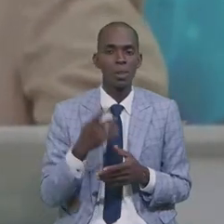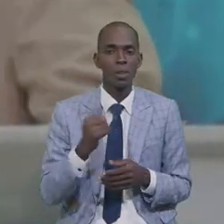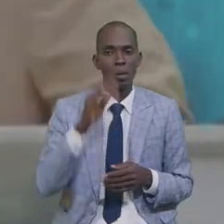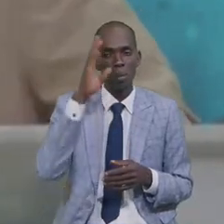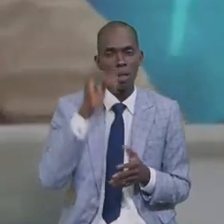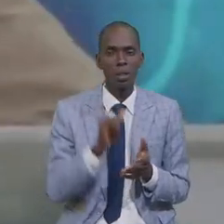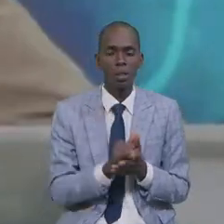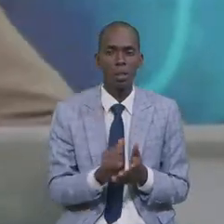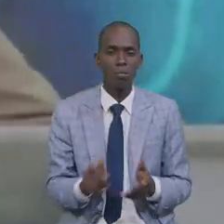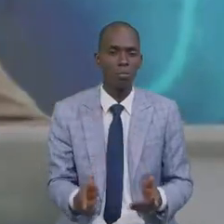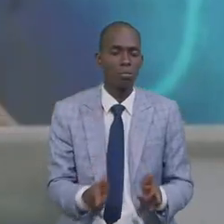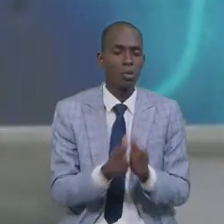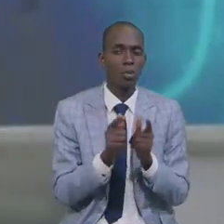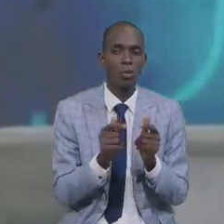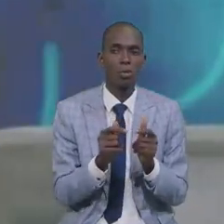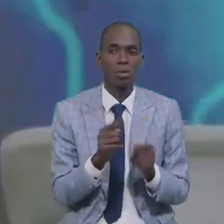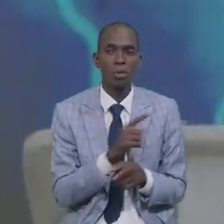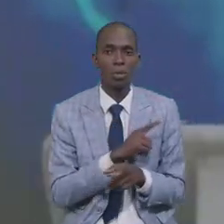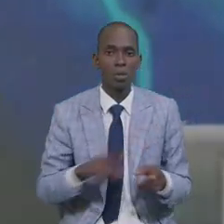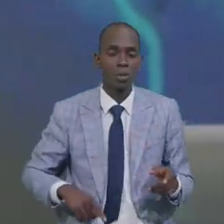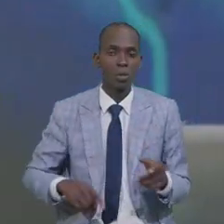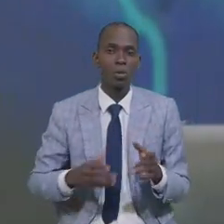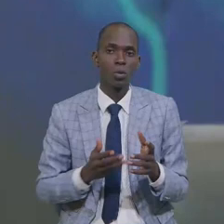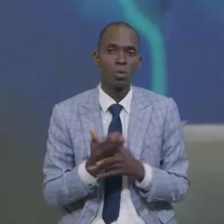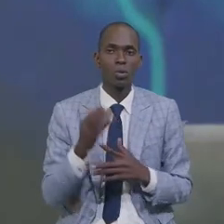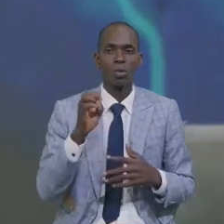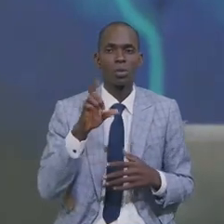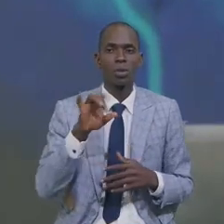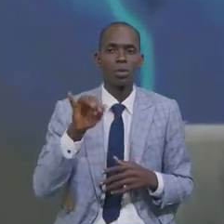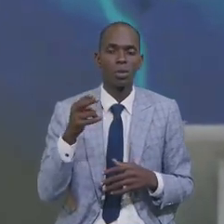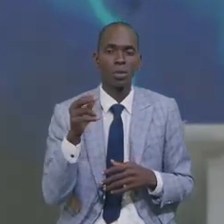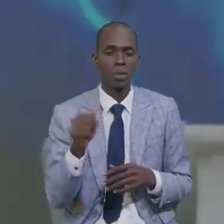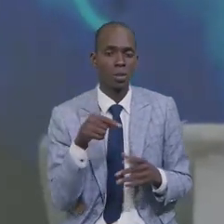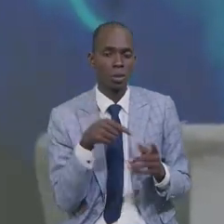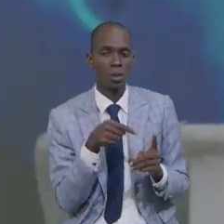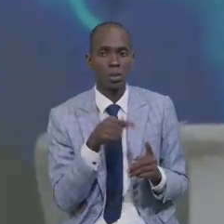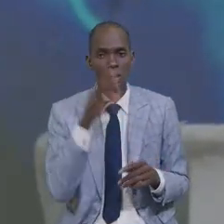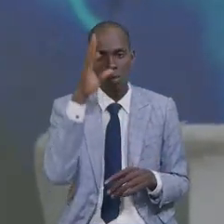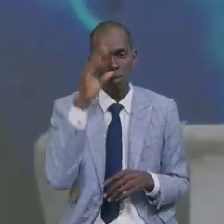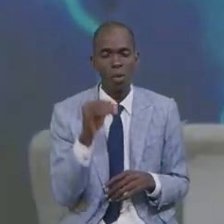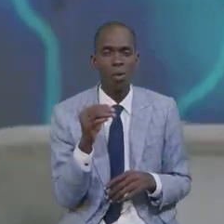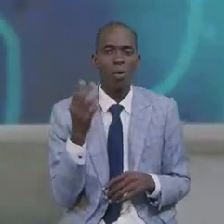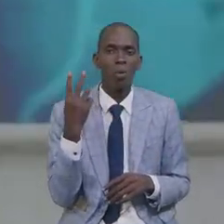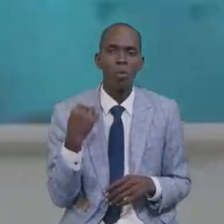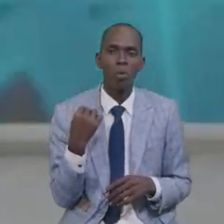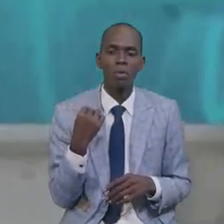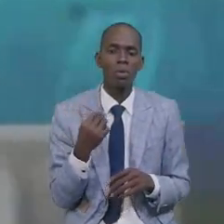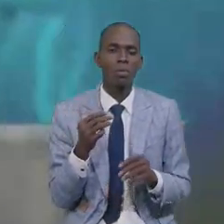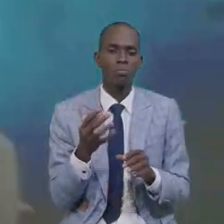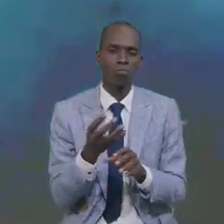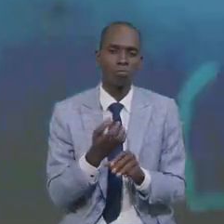Tout homme qui approche le maître, le Seigneur, à travers Élie lui-même, il était